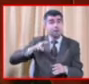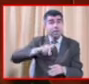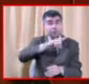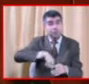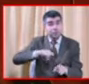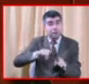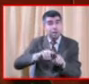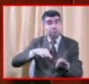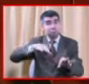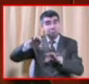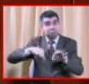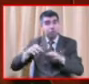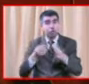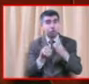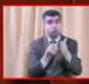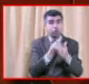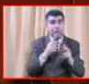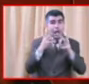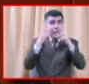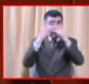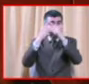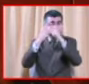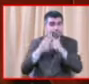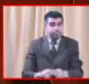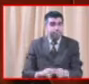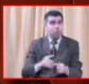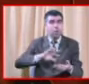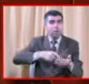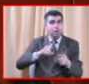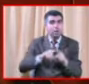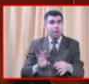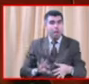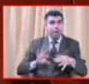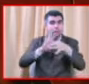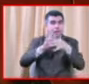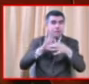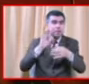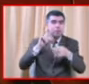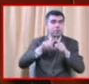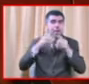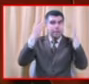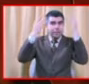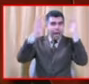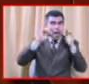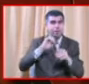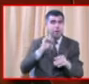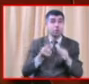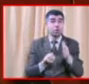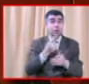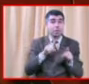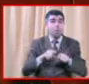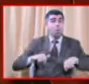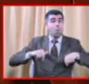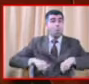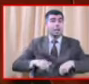قبل النظام الإحصائي، إحصائيات الثقافية، مشروع مؤسسة الشراكة الثقافية الذي سيسمح لوزارة الثقافة